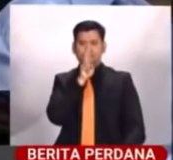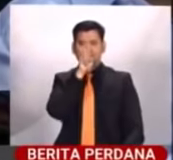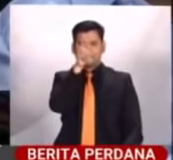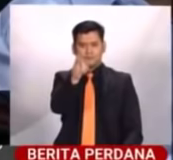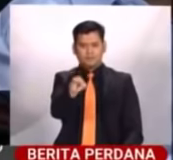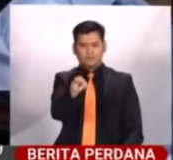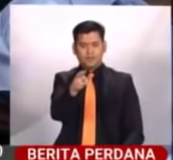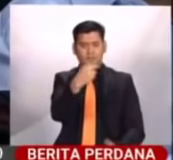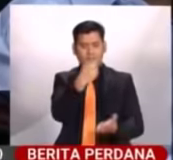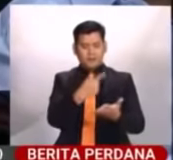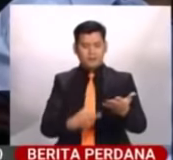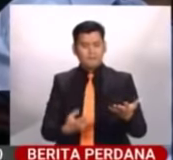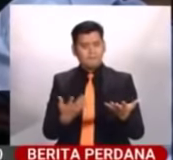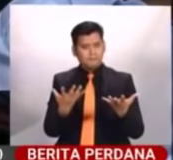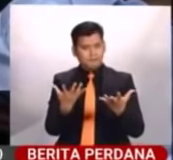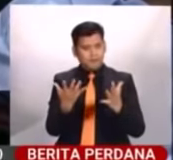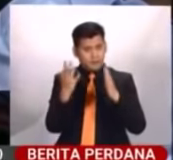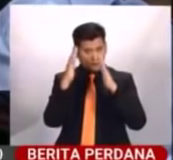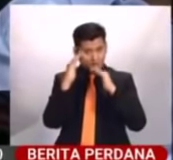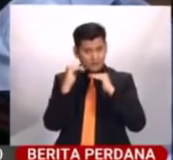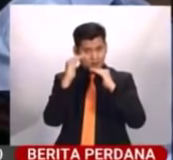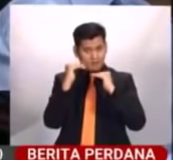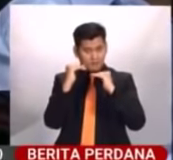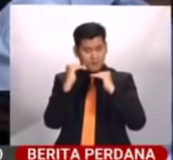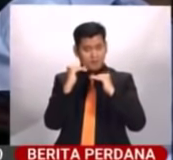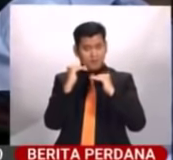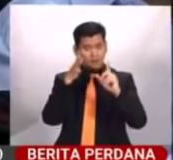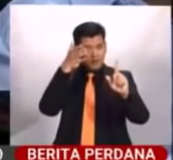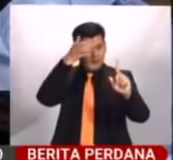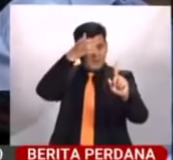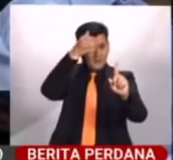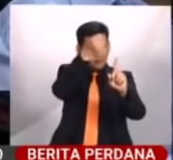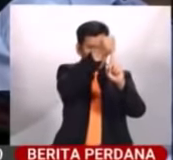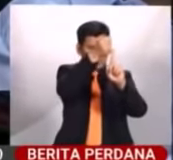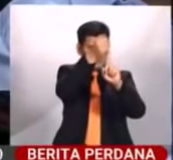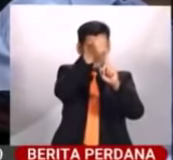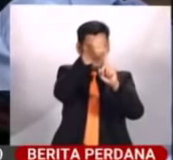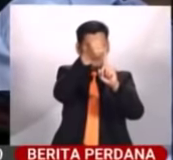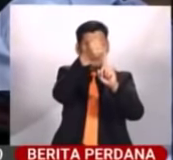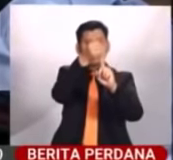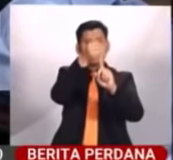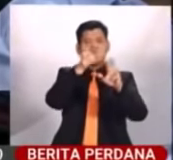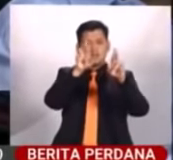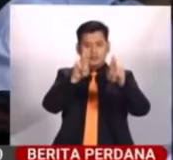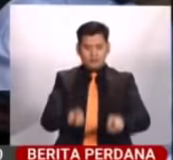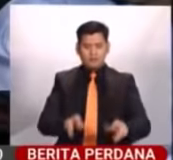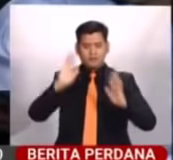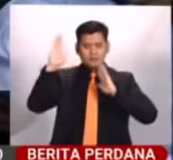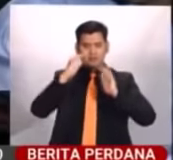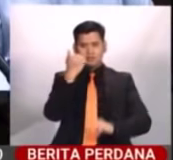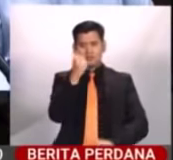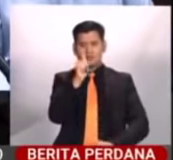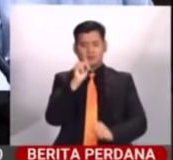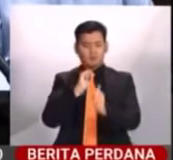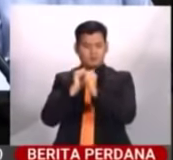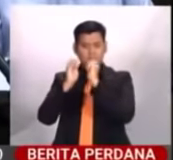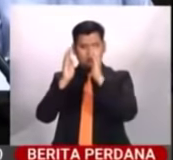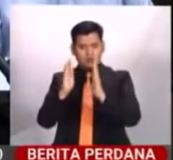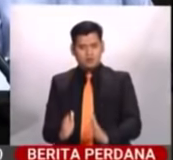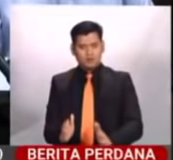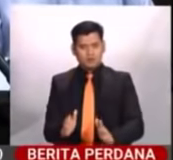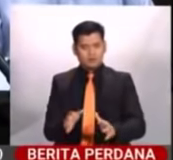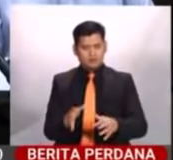merealisasikan apa yang harapan dan aspirasi rakyat Malaysia. Buat masa ini, 10 atlet telah pun sah layak ke